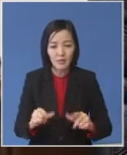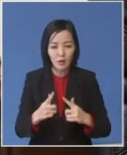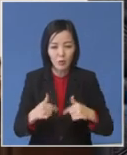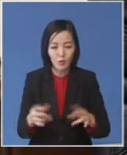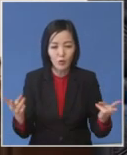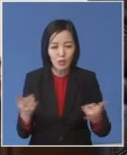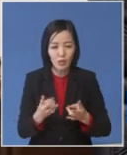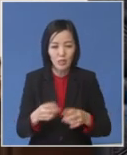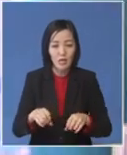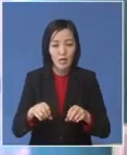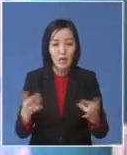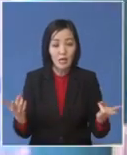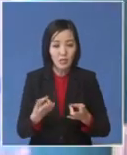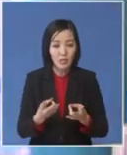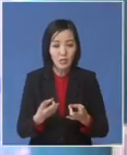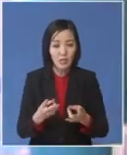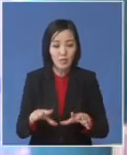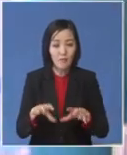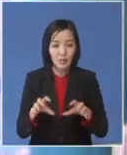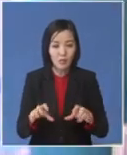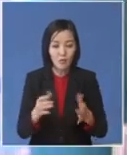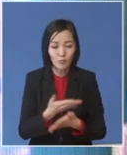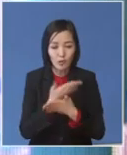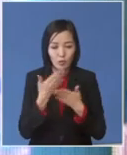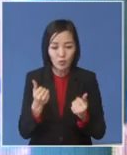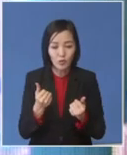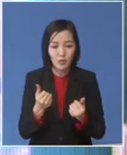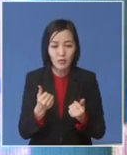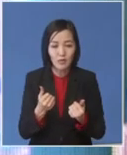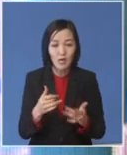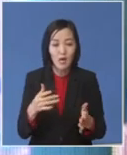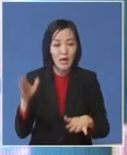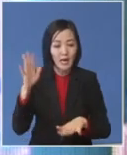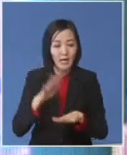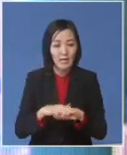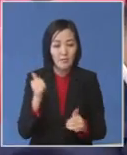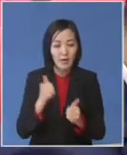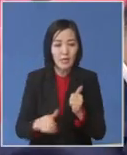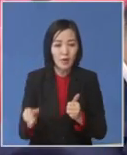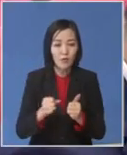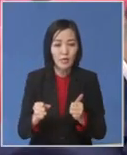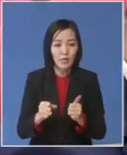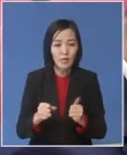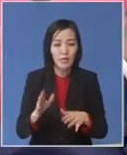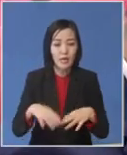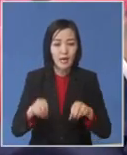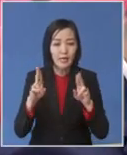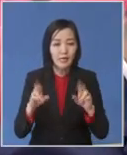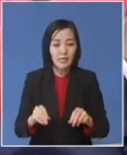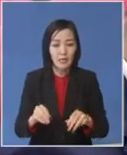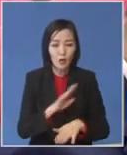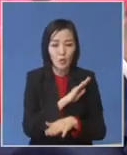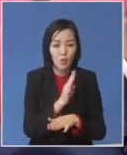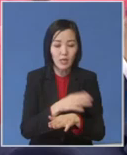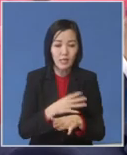қажет жағдайларда су соратын мотопомпалар жоқ болып шықты. Махаббат Бегелдиев әр ауданға арнайы кәсіби әрі